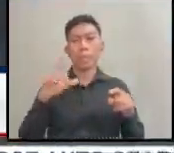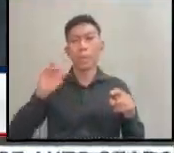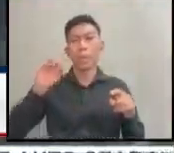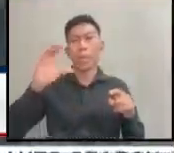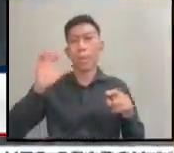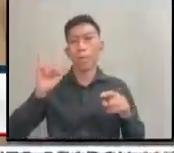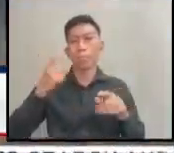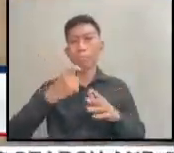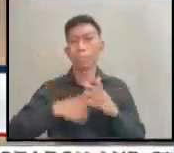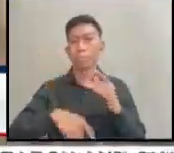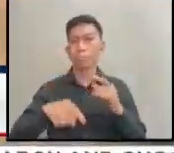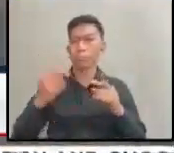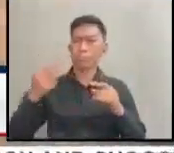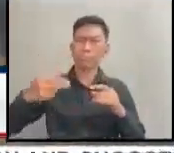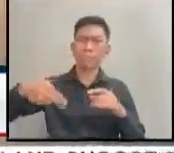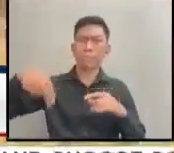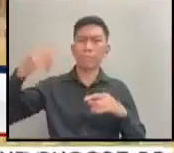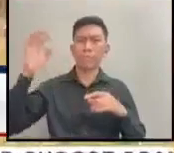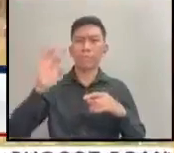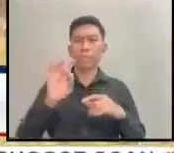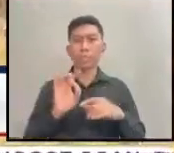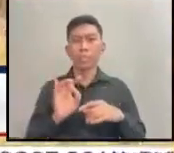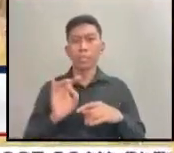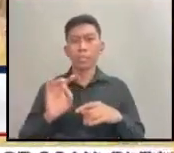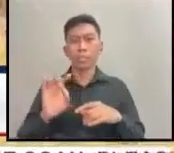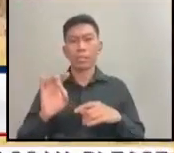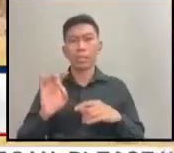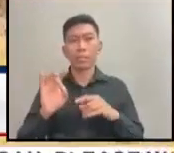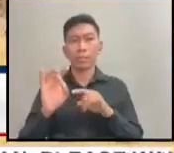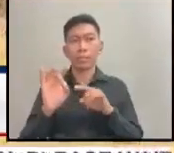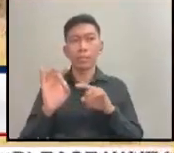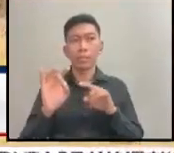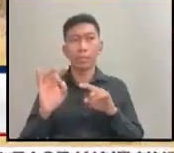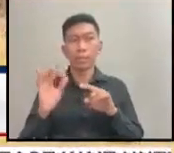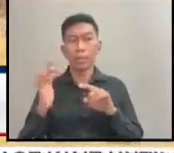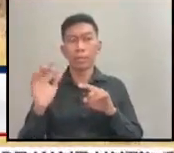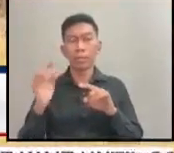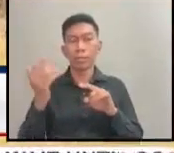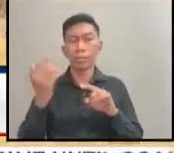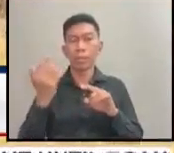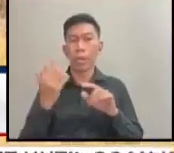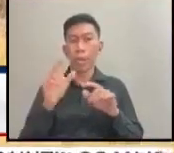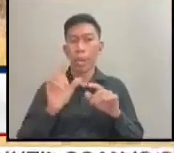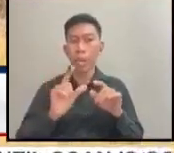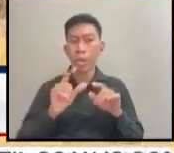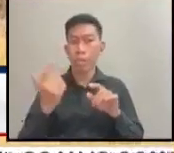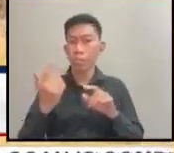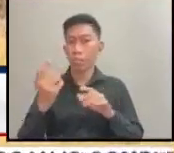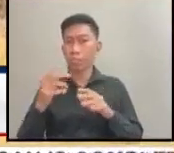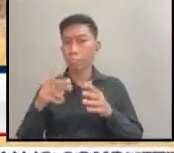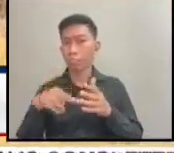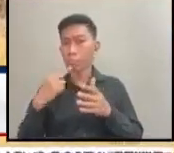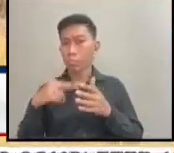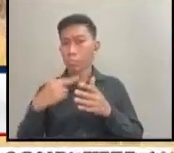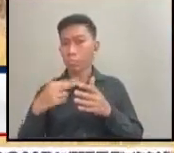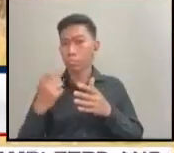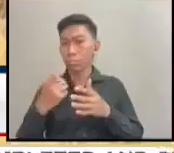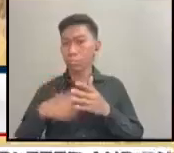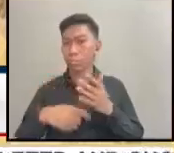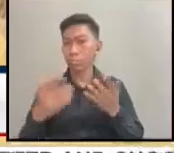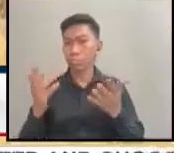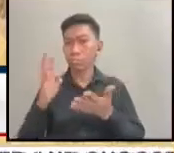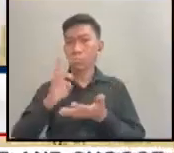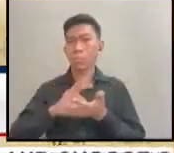at 83 centavos kada kilo. Pinakamababang farm gate price naman ng palay ay naitala sa Eastern Visayas sa